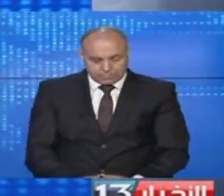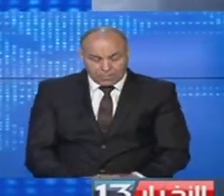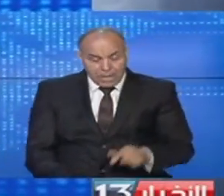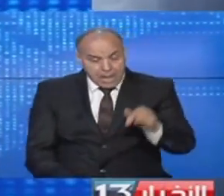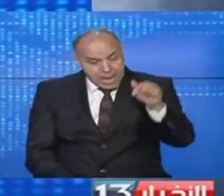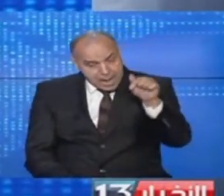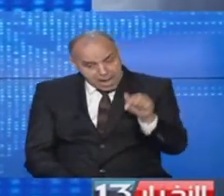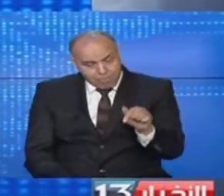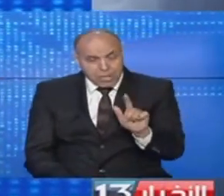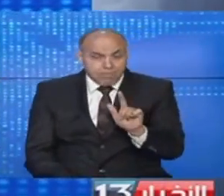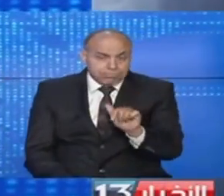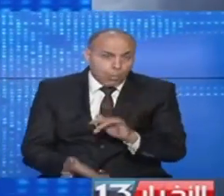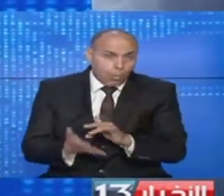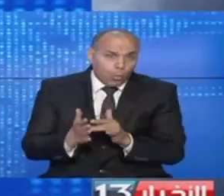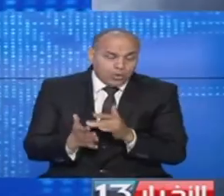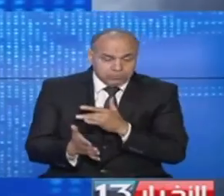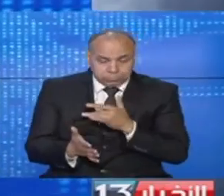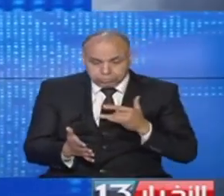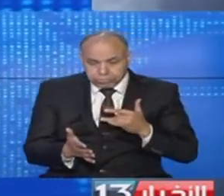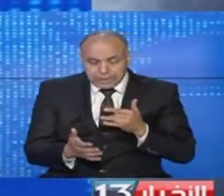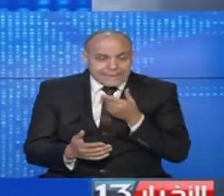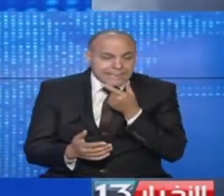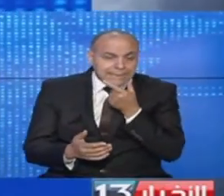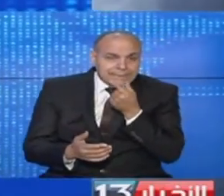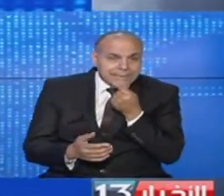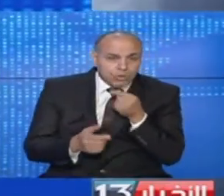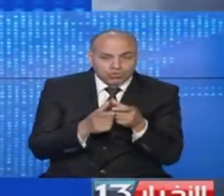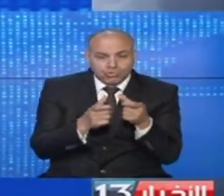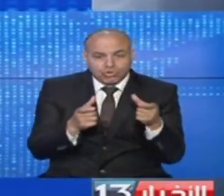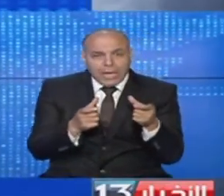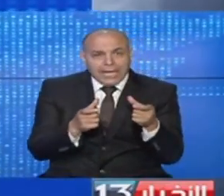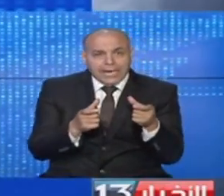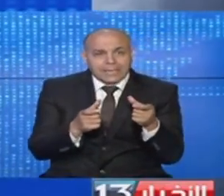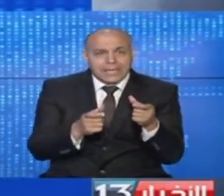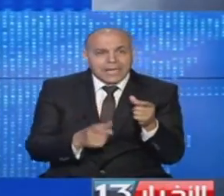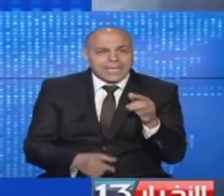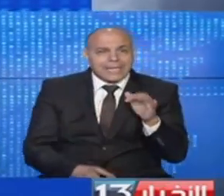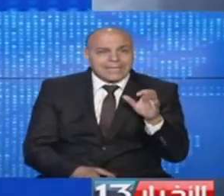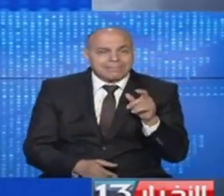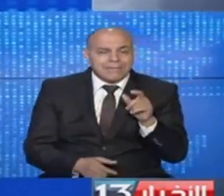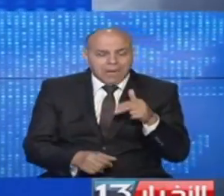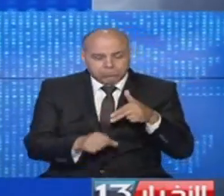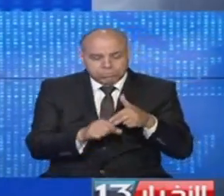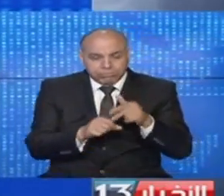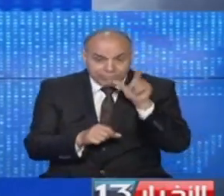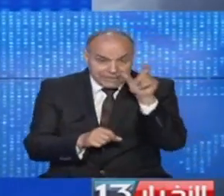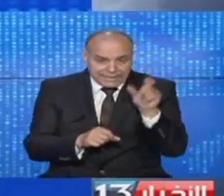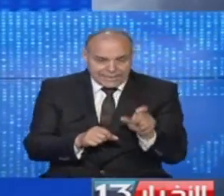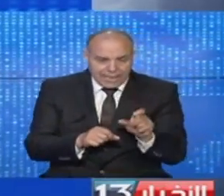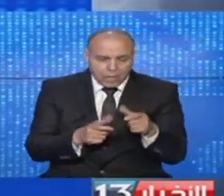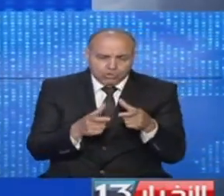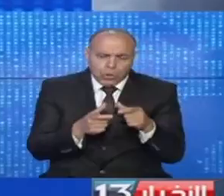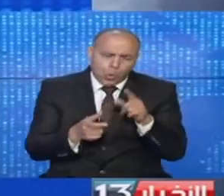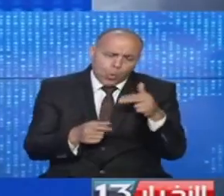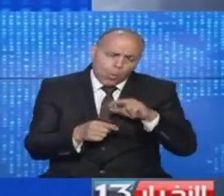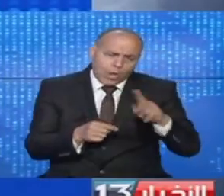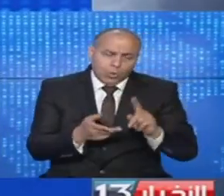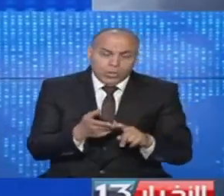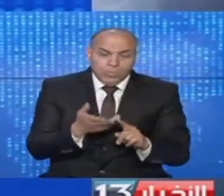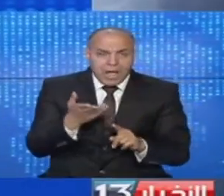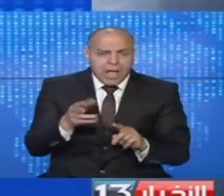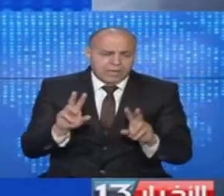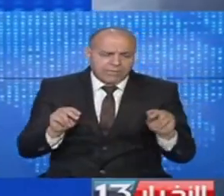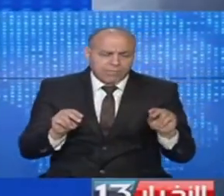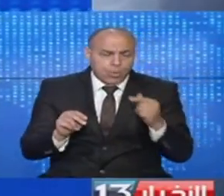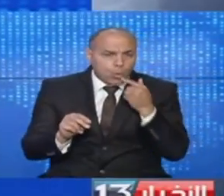لابد من توفير كل الظروف لتسهيل عمل شركة إيني الإيطالية للمحروقات في تونس وكل الشركات الأخرى على حد